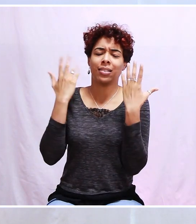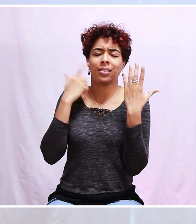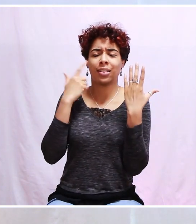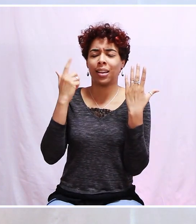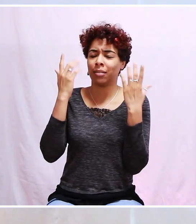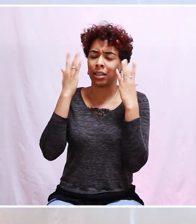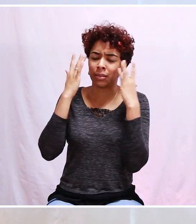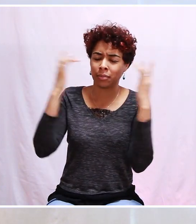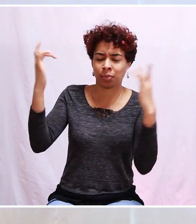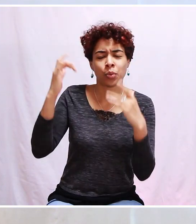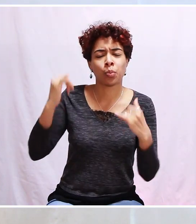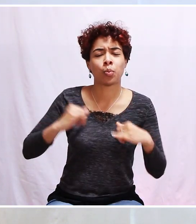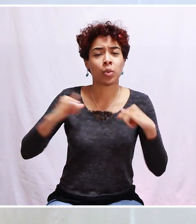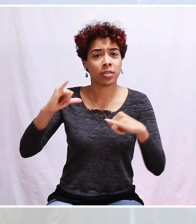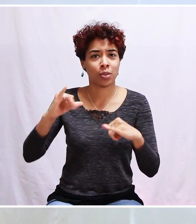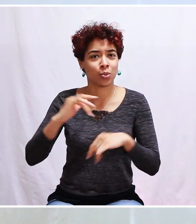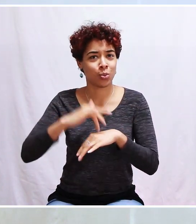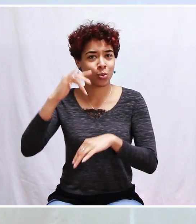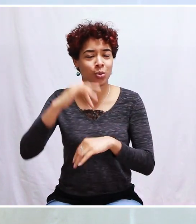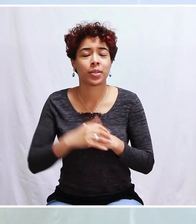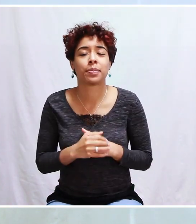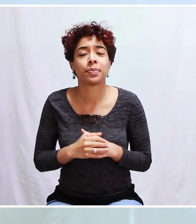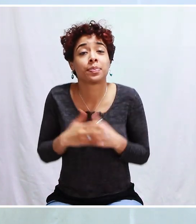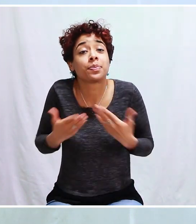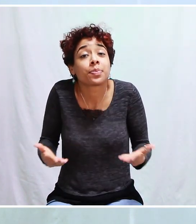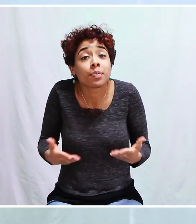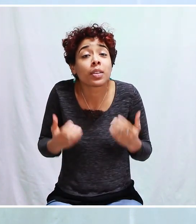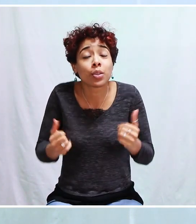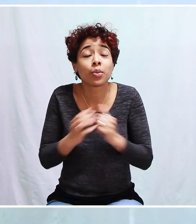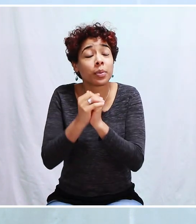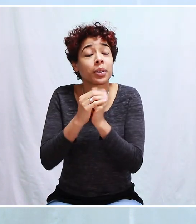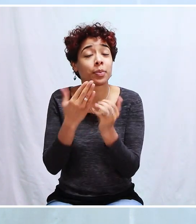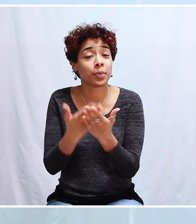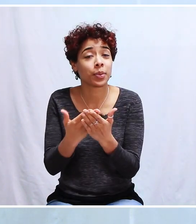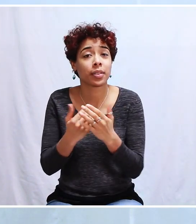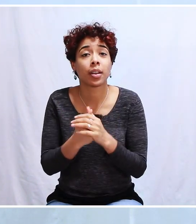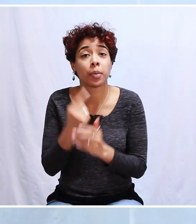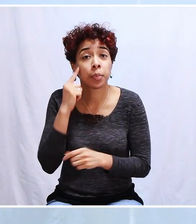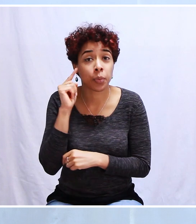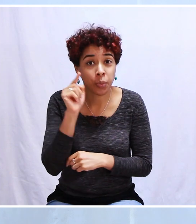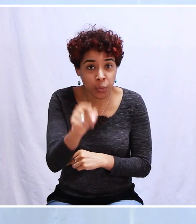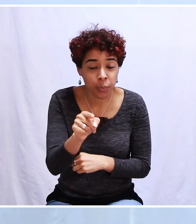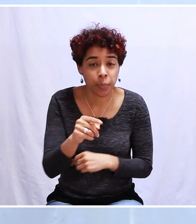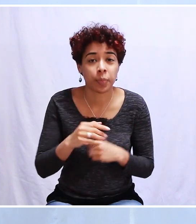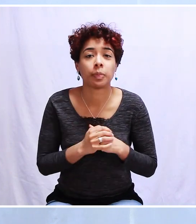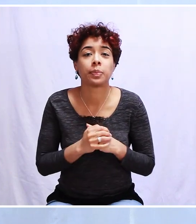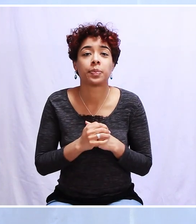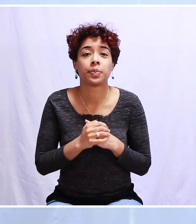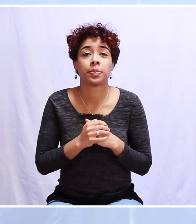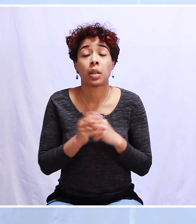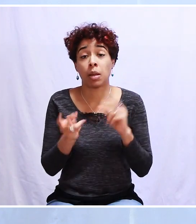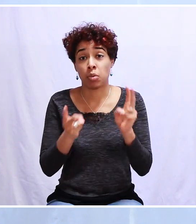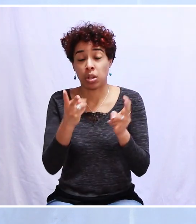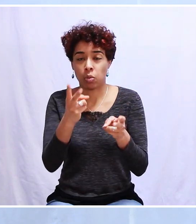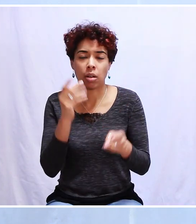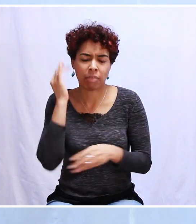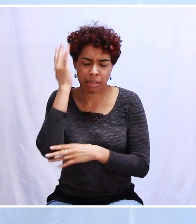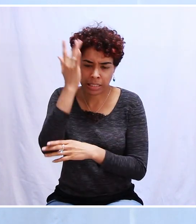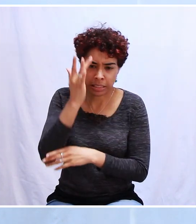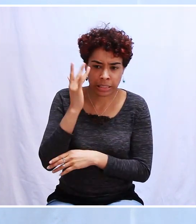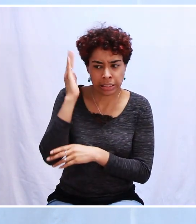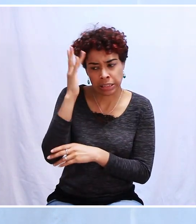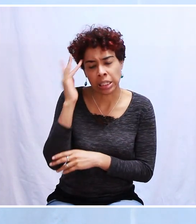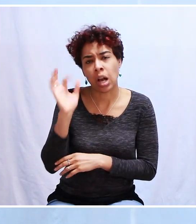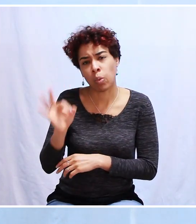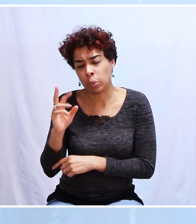situation. Alors j'aimerais aujourd'hui simplement prier pour cela. Pour toi particulièrement, qui peut-être est dans l'inquiétude aujourd'hui à dire «